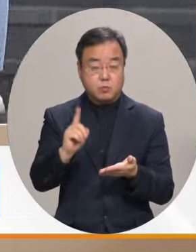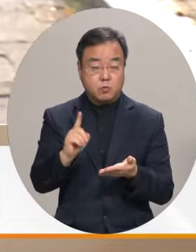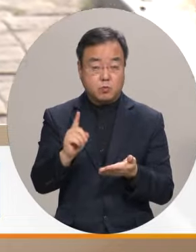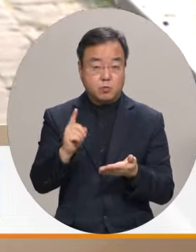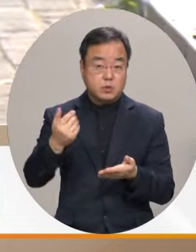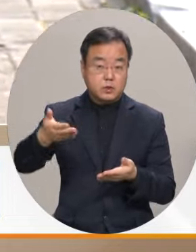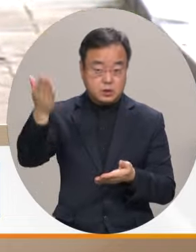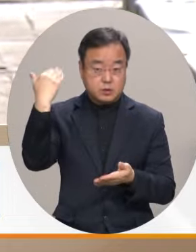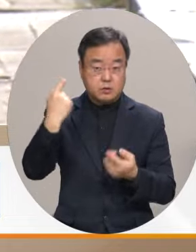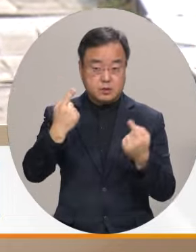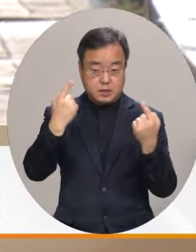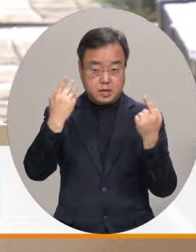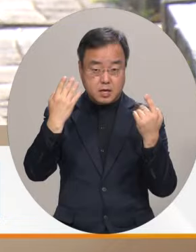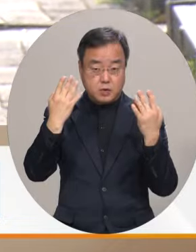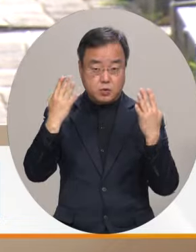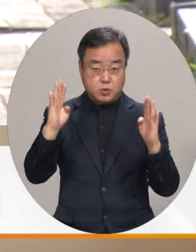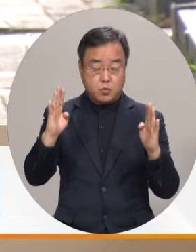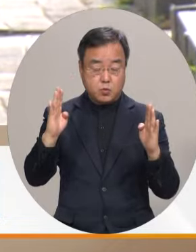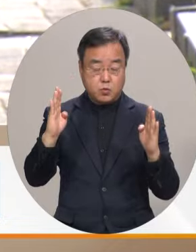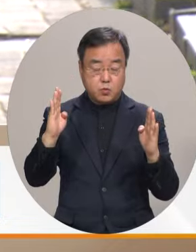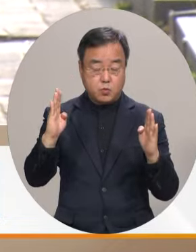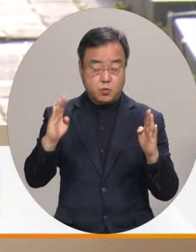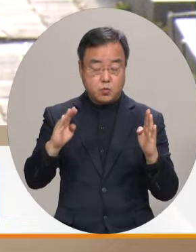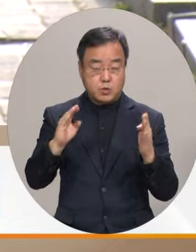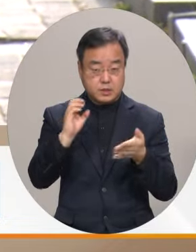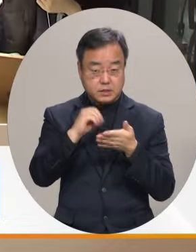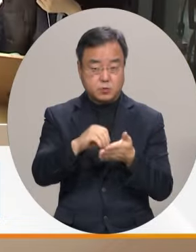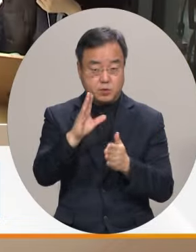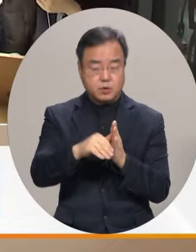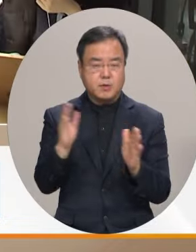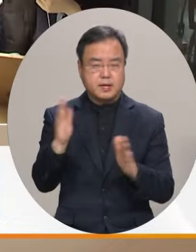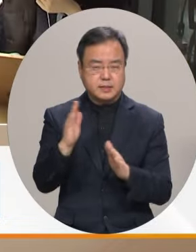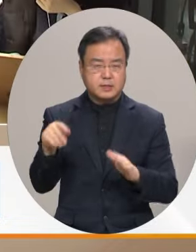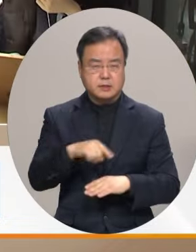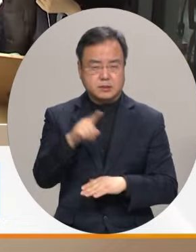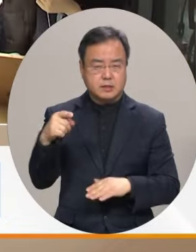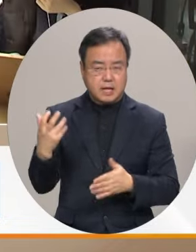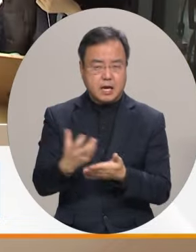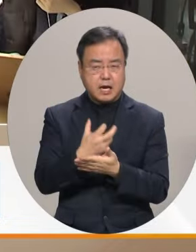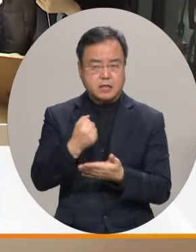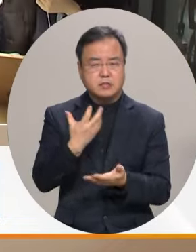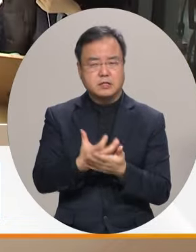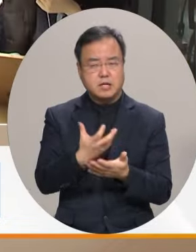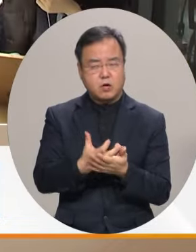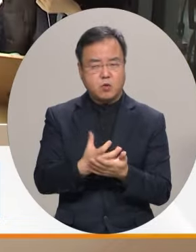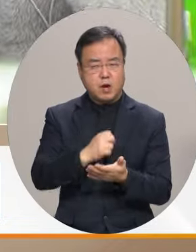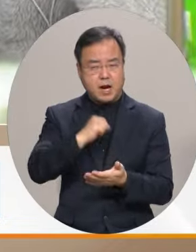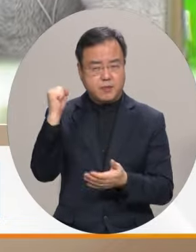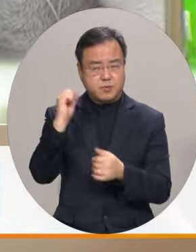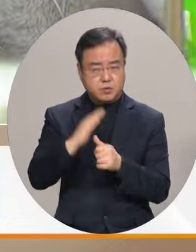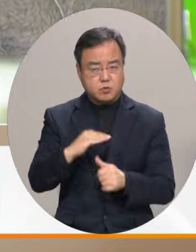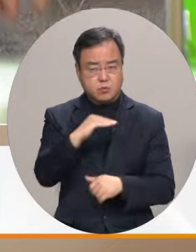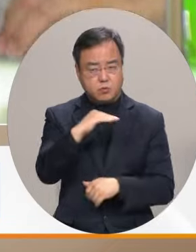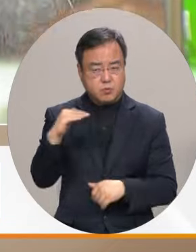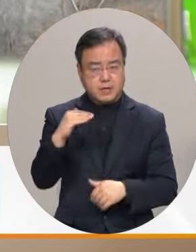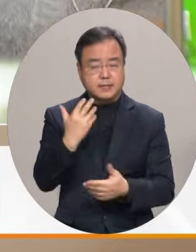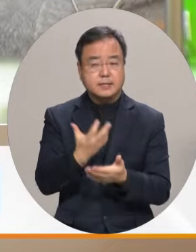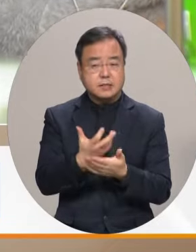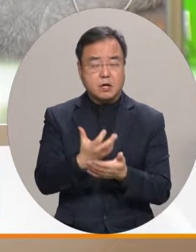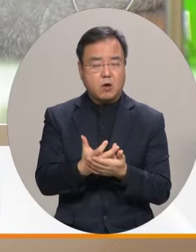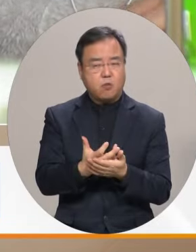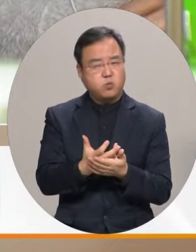대학 수험생들이 대학을 지원하면서 가지고 있었던 입결 자료들이 조금 무력화될 가능성이 좀 있거든요 그래서